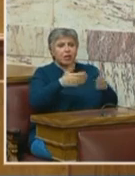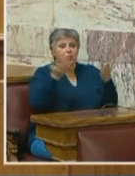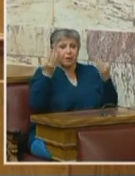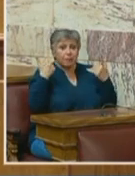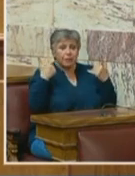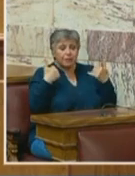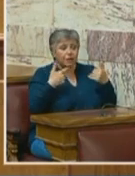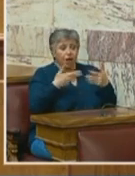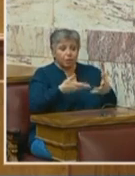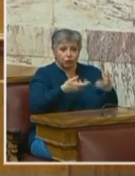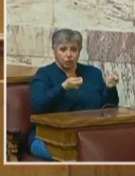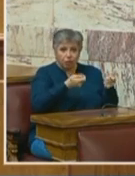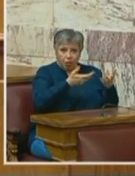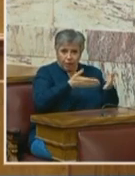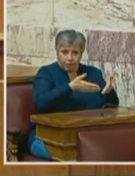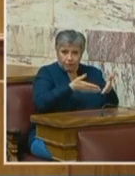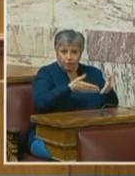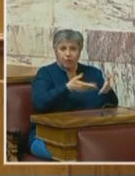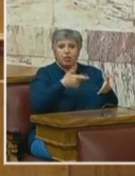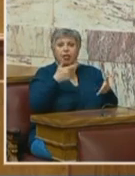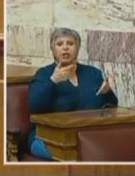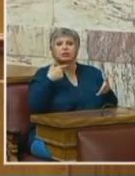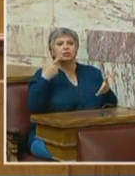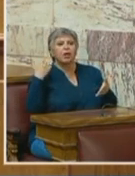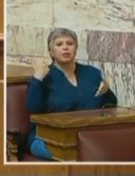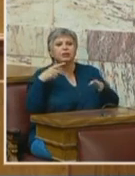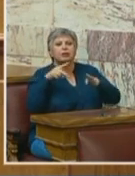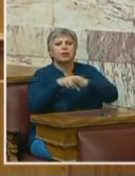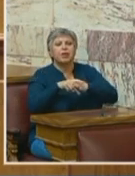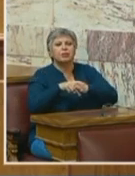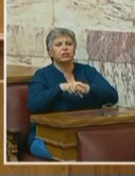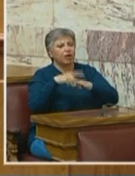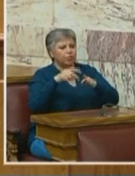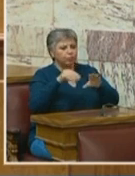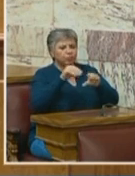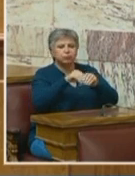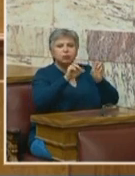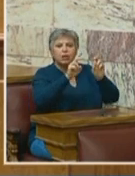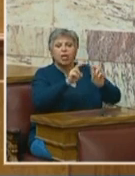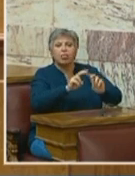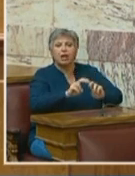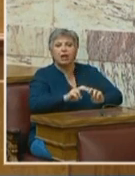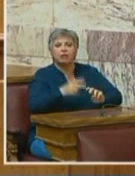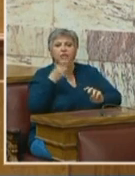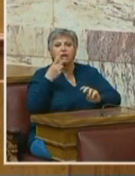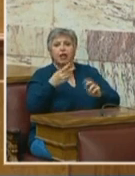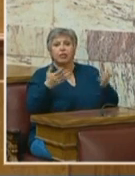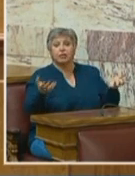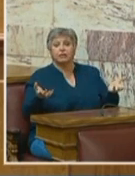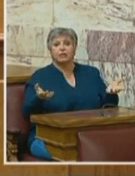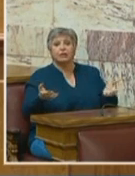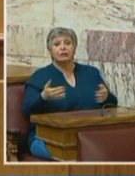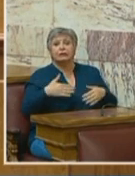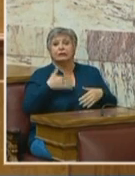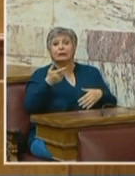το άνοιγμα λογαριασμών 10 πολιτικών προσώπων? Περίμενε κανείς δικαστής τον κύριο